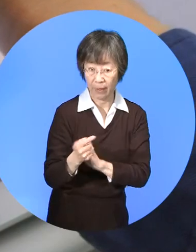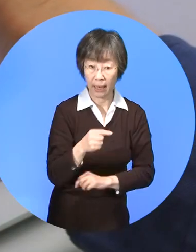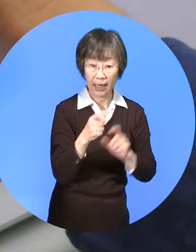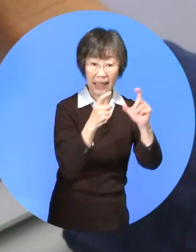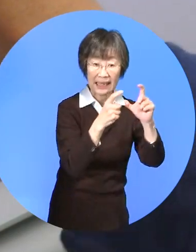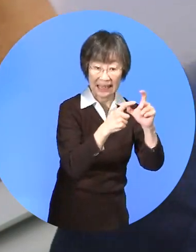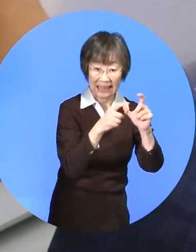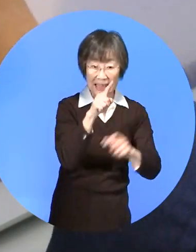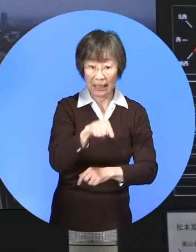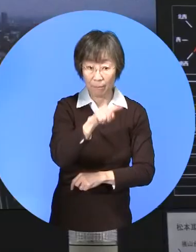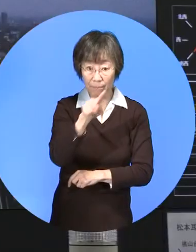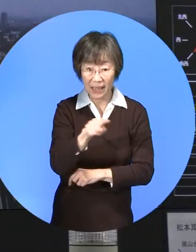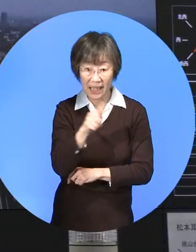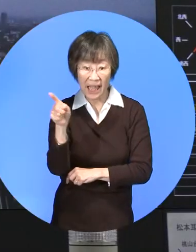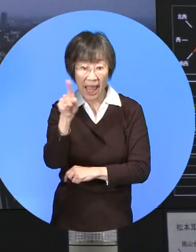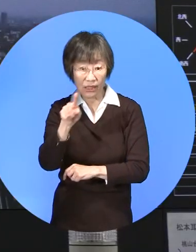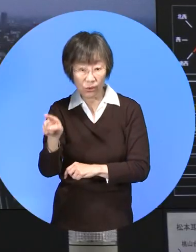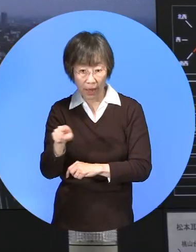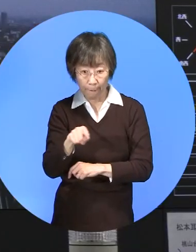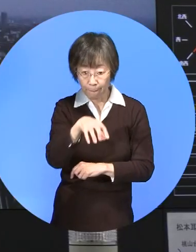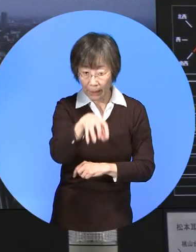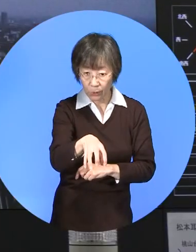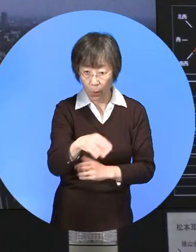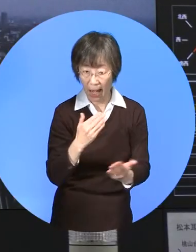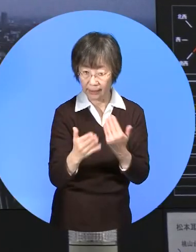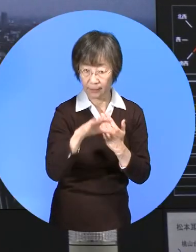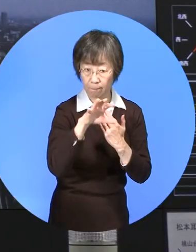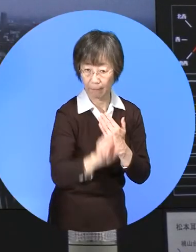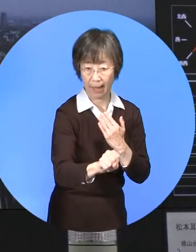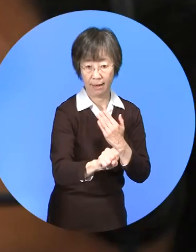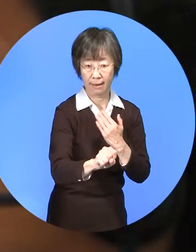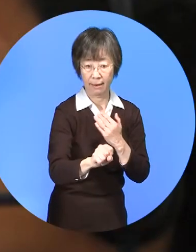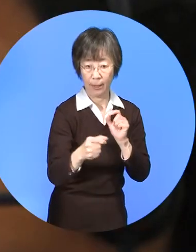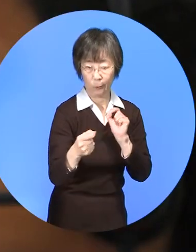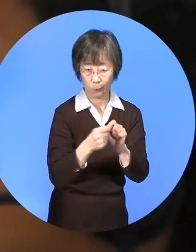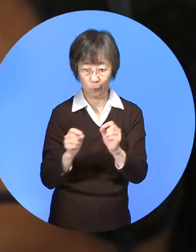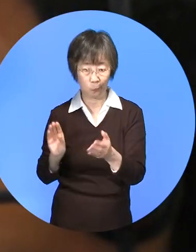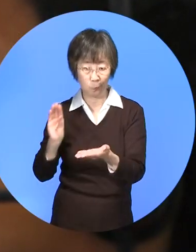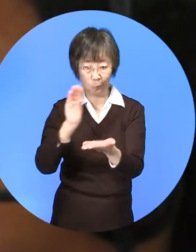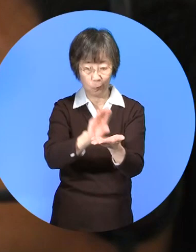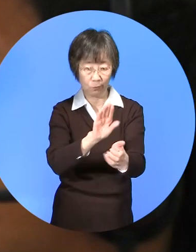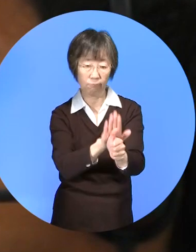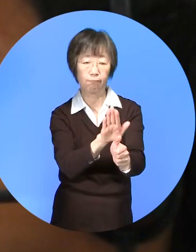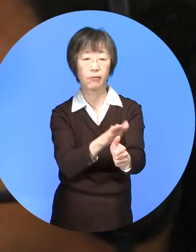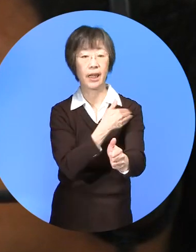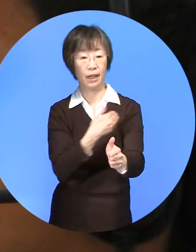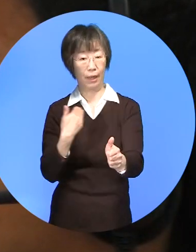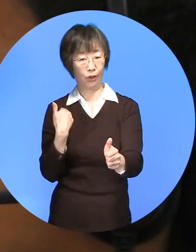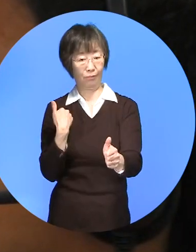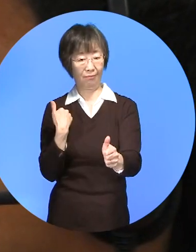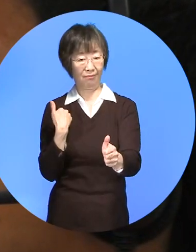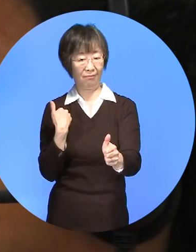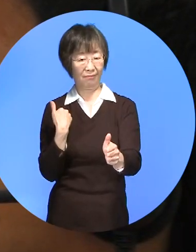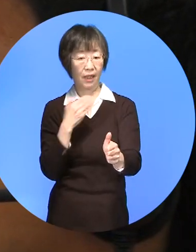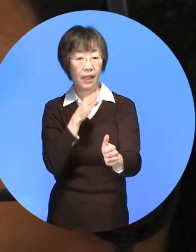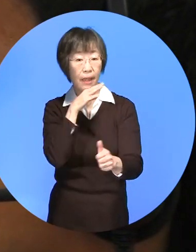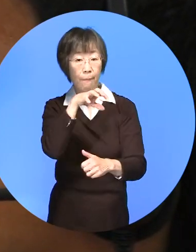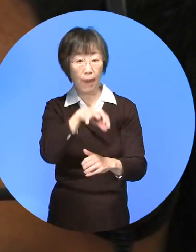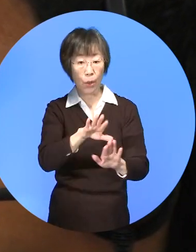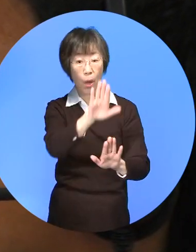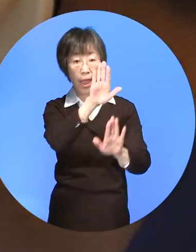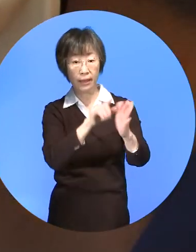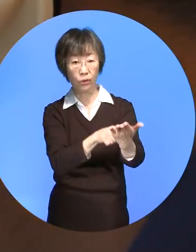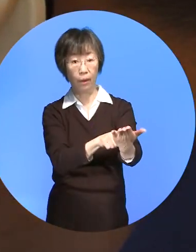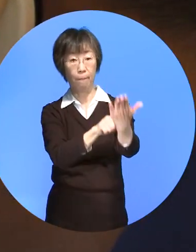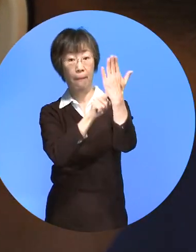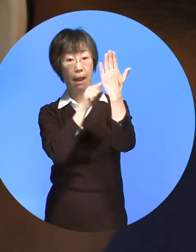な対応や GPS で災害地点を特定し、最短時間で現場到着をサポート。また、災